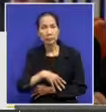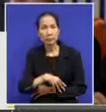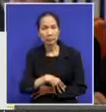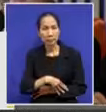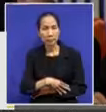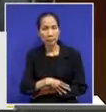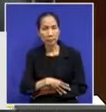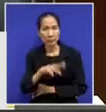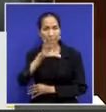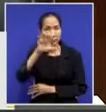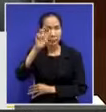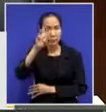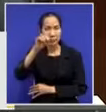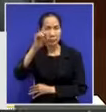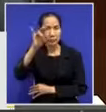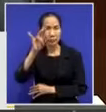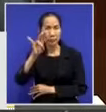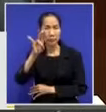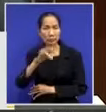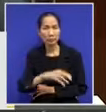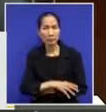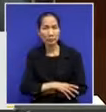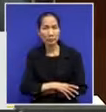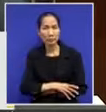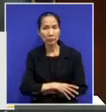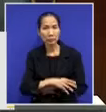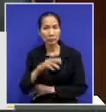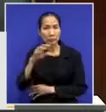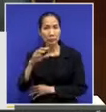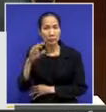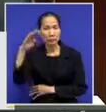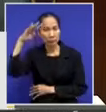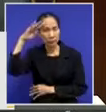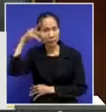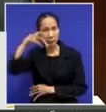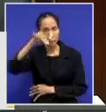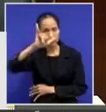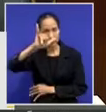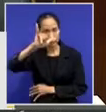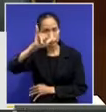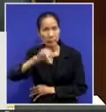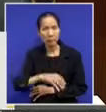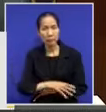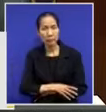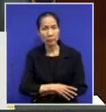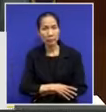กิจครับ 567นายสมเกียรติวรเพียร ท่านพลเอกประยุทธ์จันโอชา